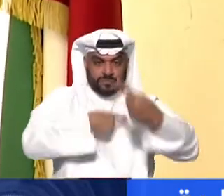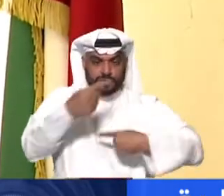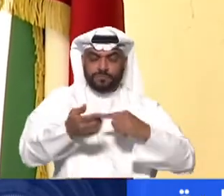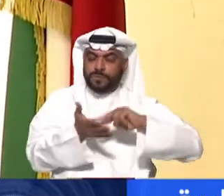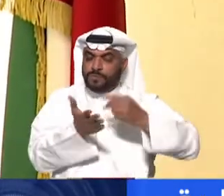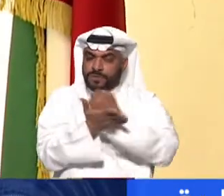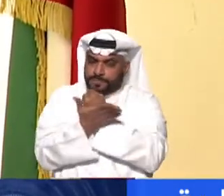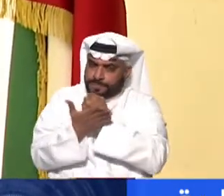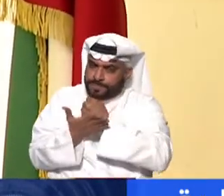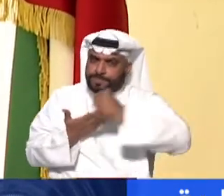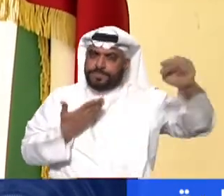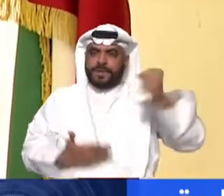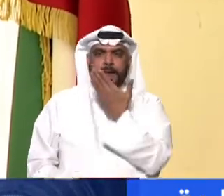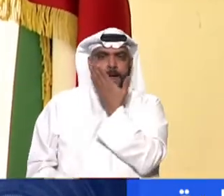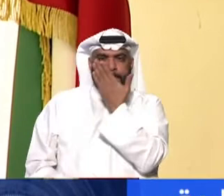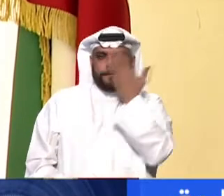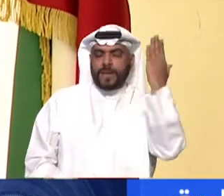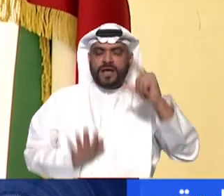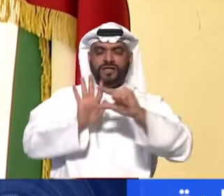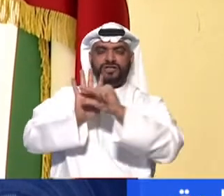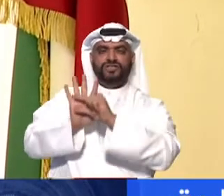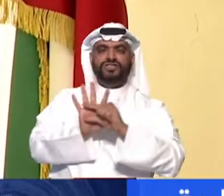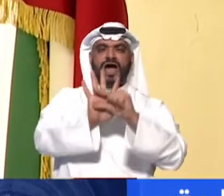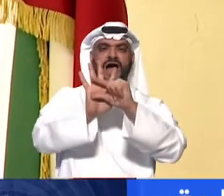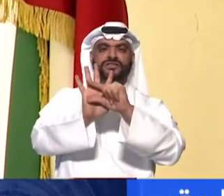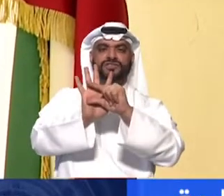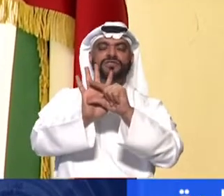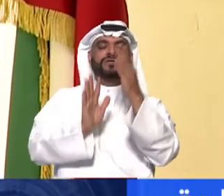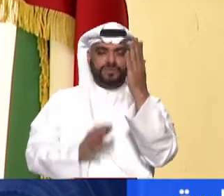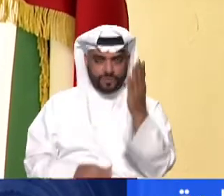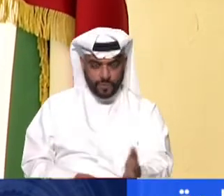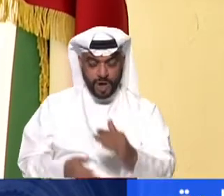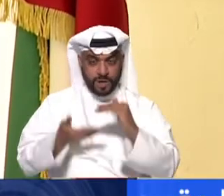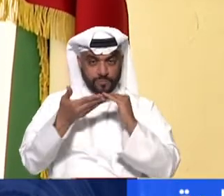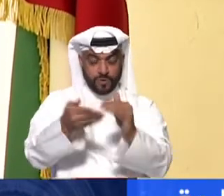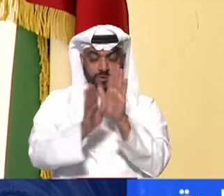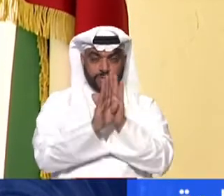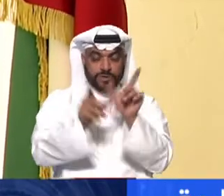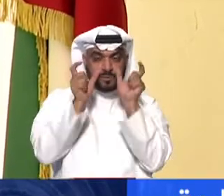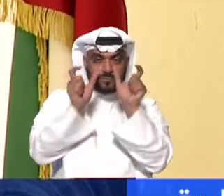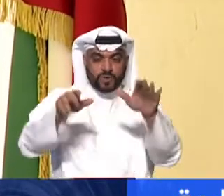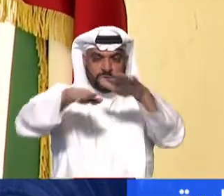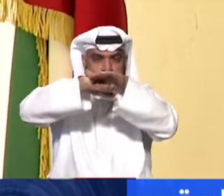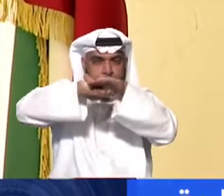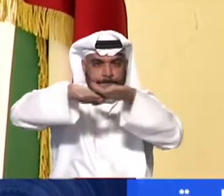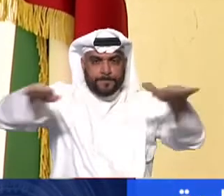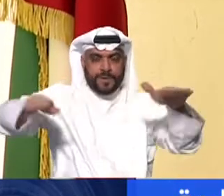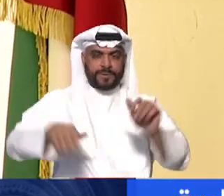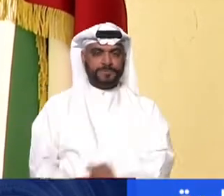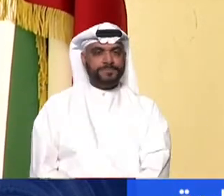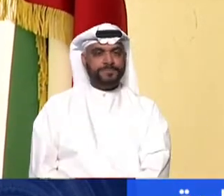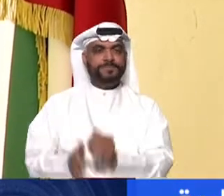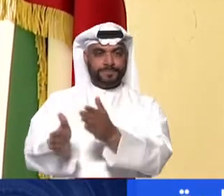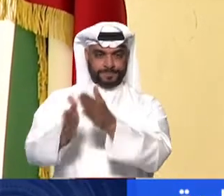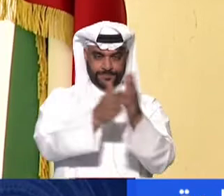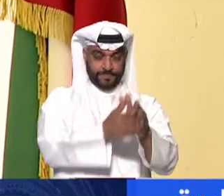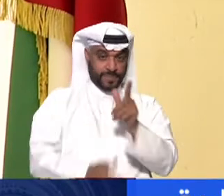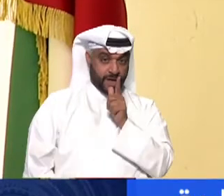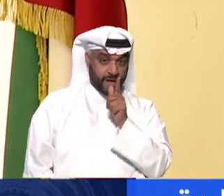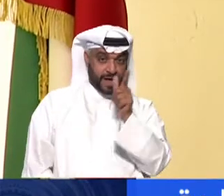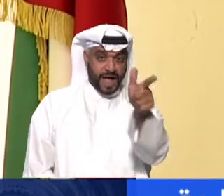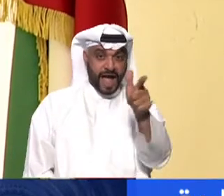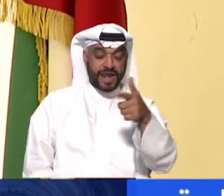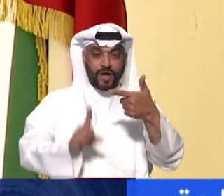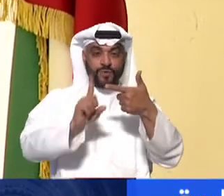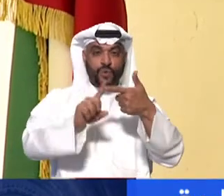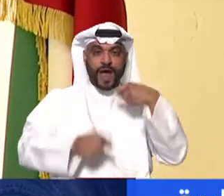الدولية لمحاربة ما يسمى بتنظيم داعش ودعم أمن واستقرار المناطق المحررة. كما أشار